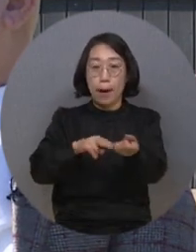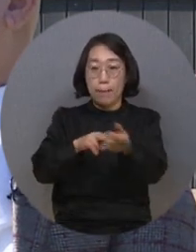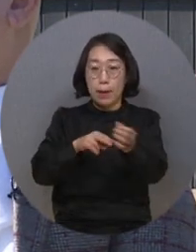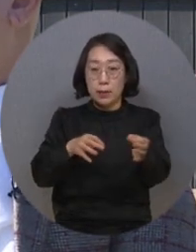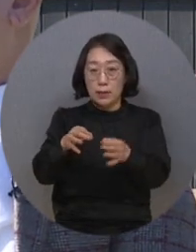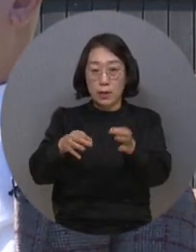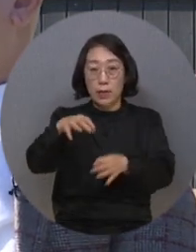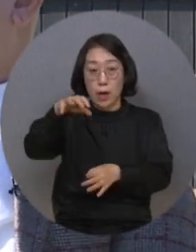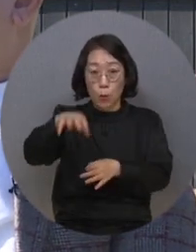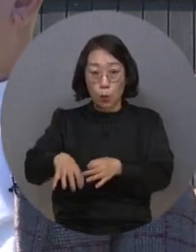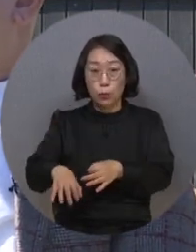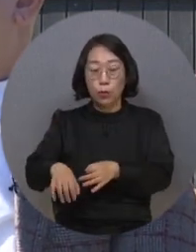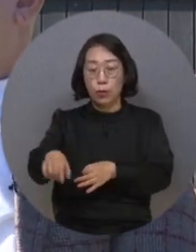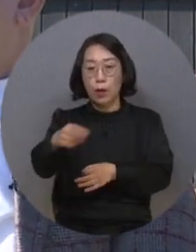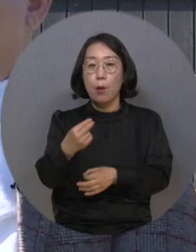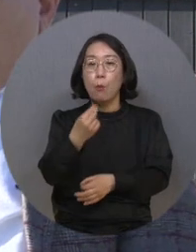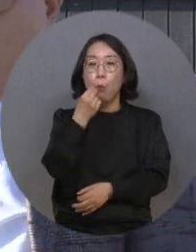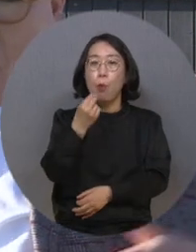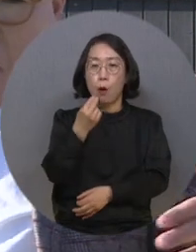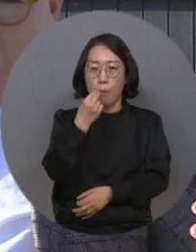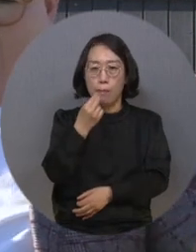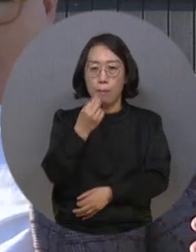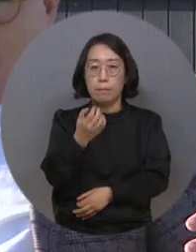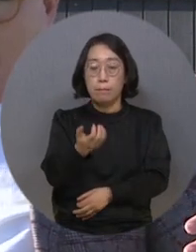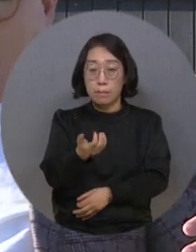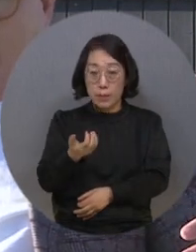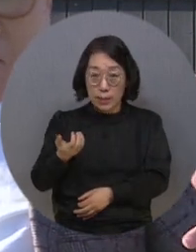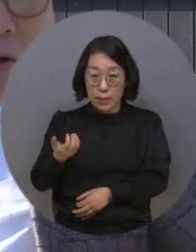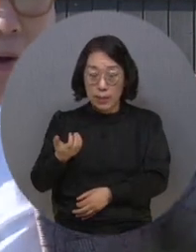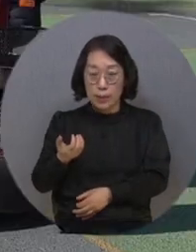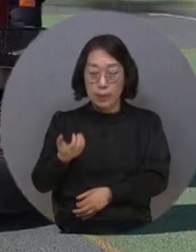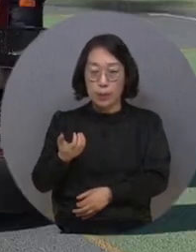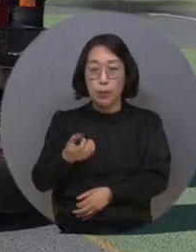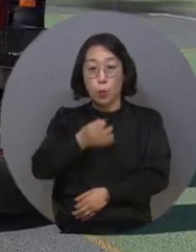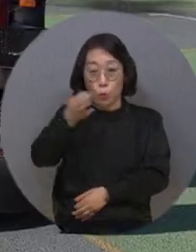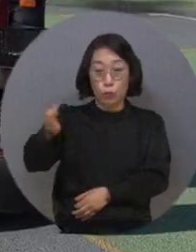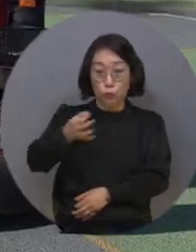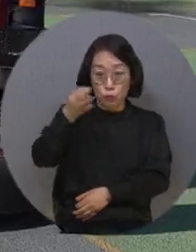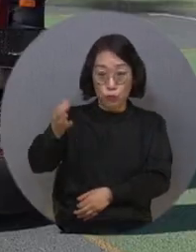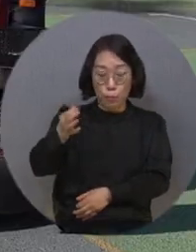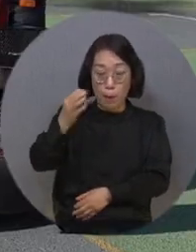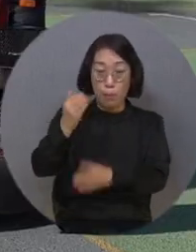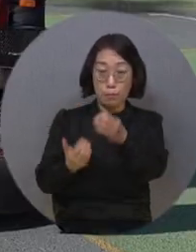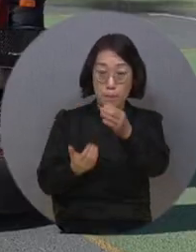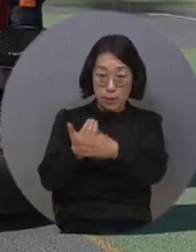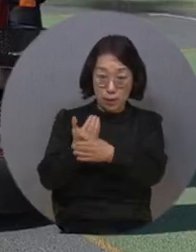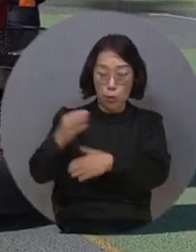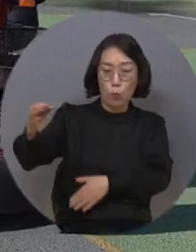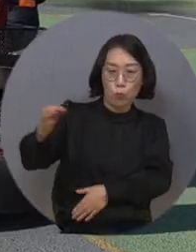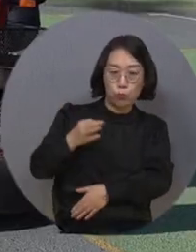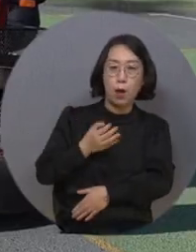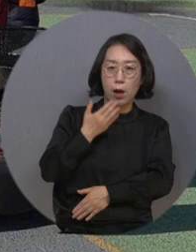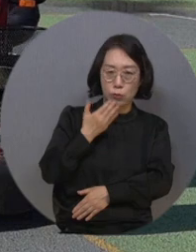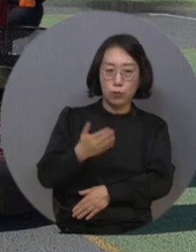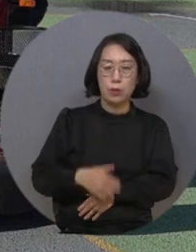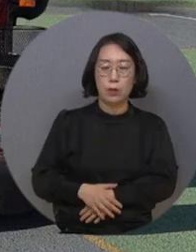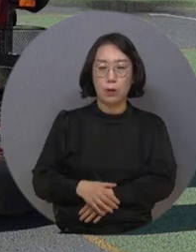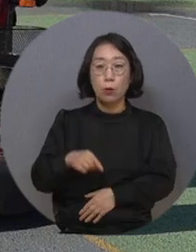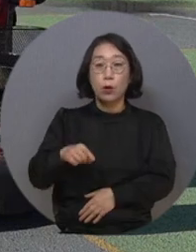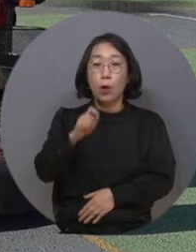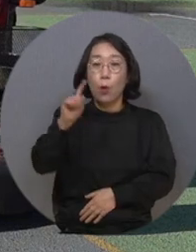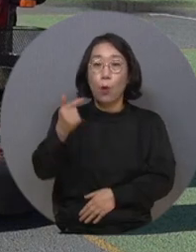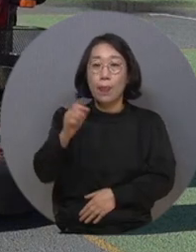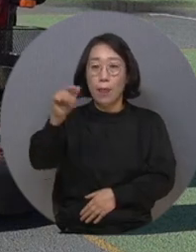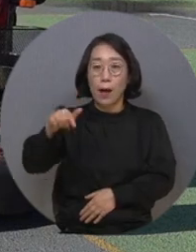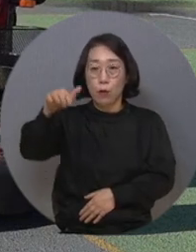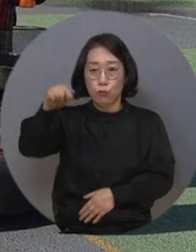좀 같이 들어주셔서 들어 마음껏 활동할 수 있도록. 아, 보험. 어. 보험까지 들어주는 거예요? 우리 이번에 관악구에서? 네, 네.